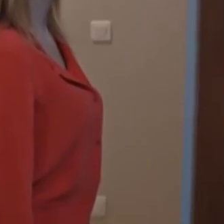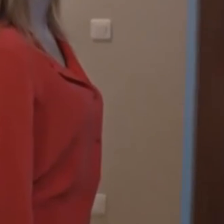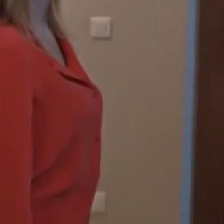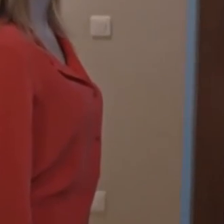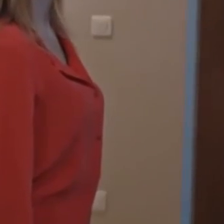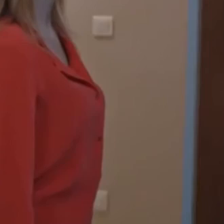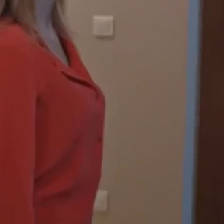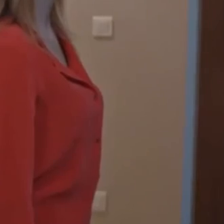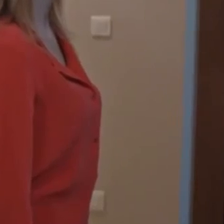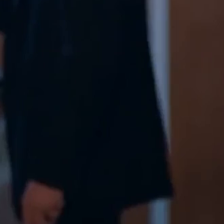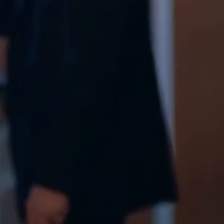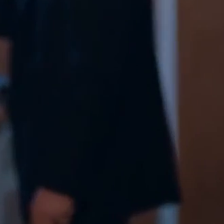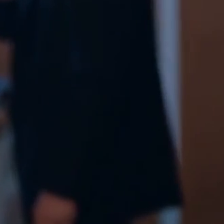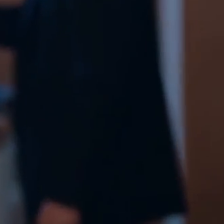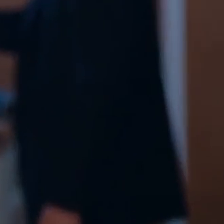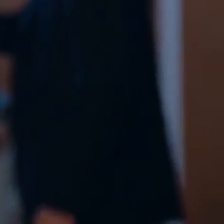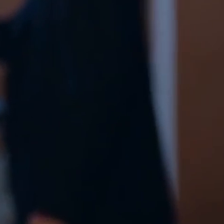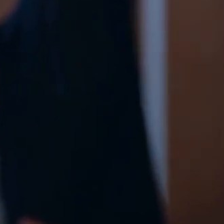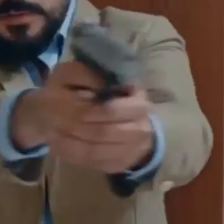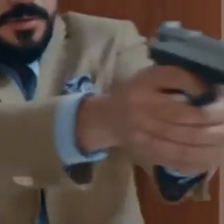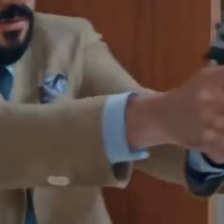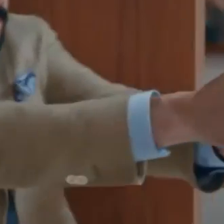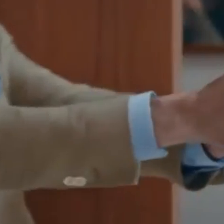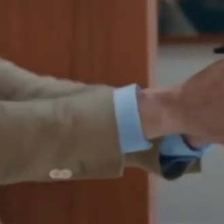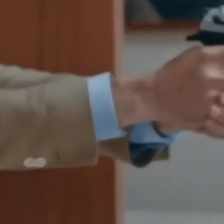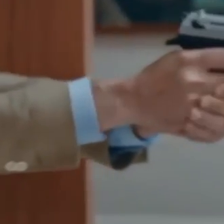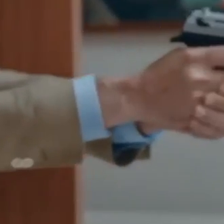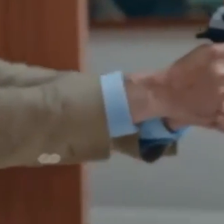Kapıdakilerden birini vurdu, diğeri koştu.